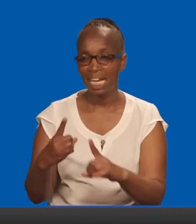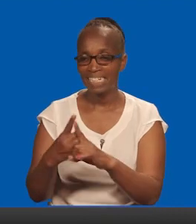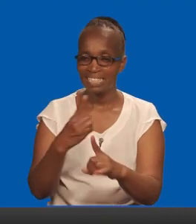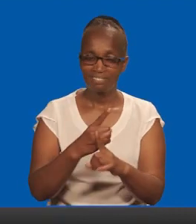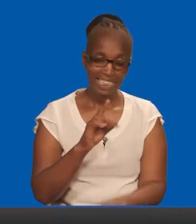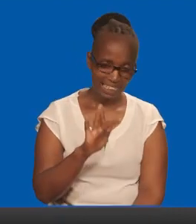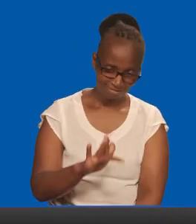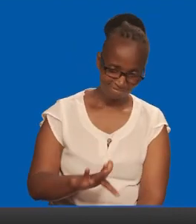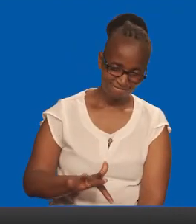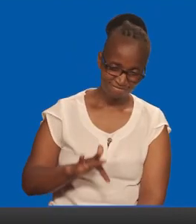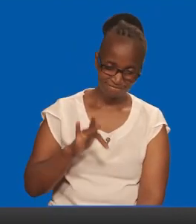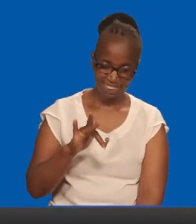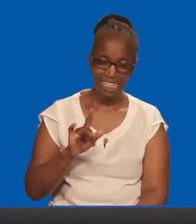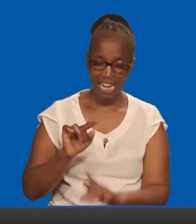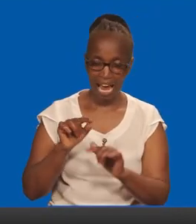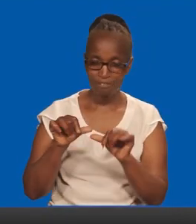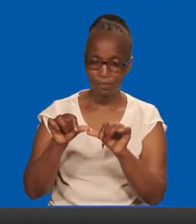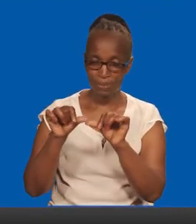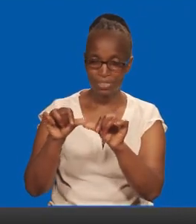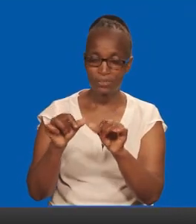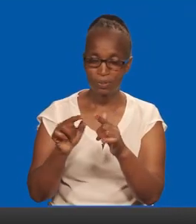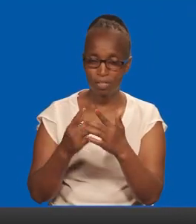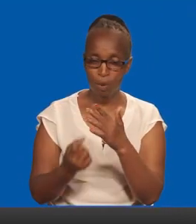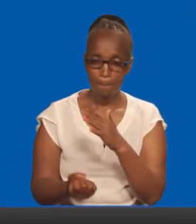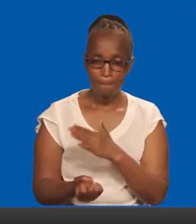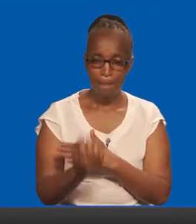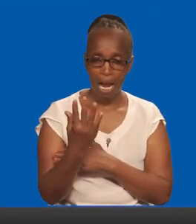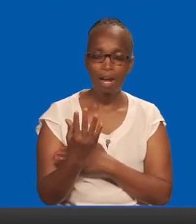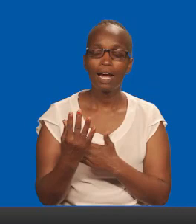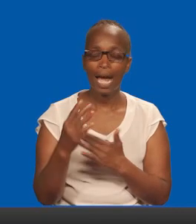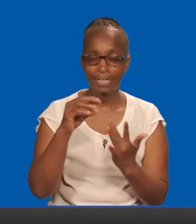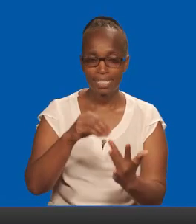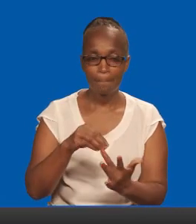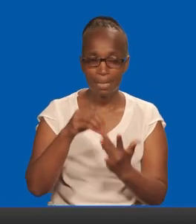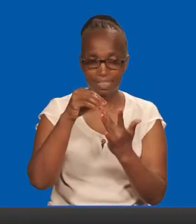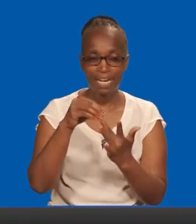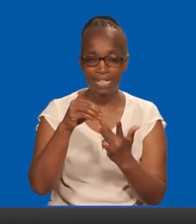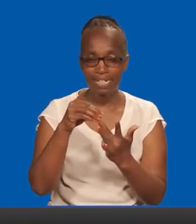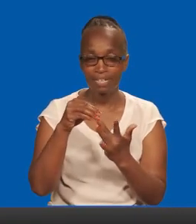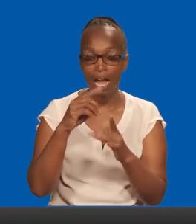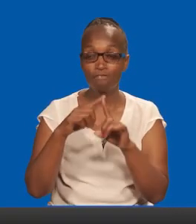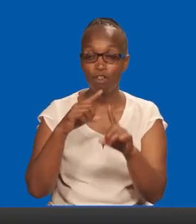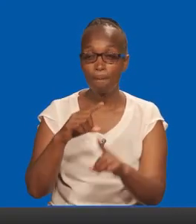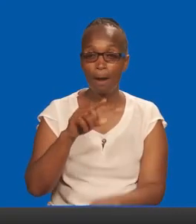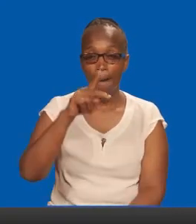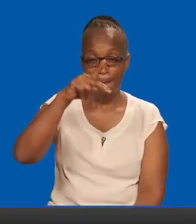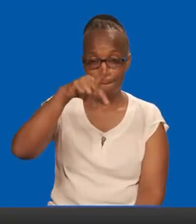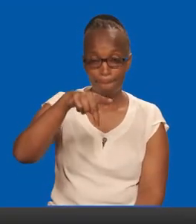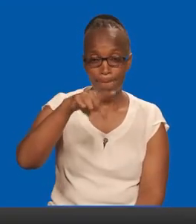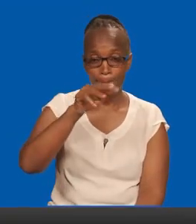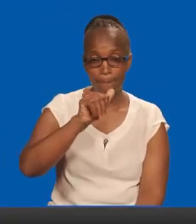hisia tofauti zikiendelea kujitokeza Hasa kutokana na matamshi ya Papa Francis kuibariki ndoa ya jinsia